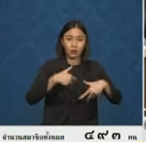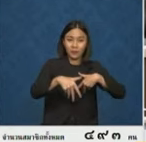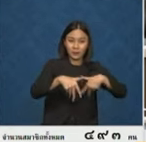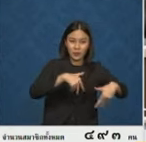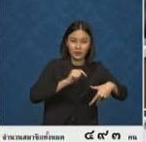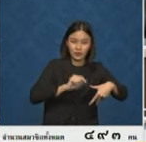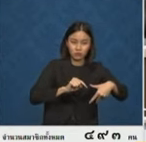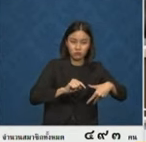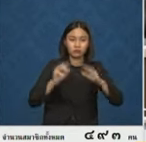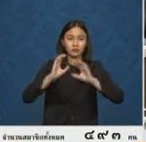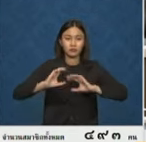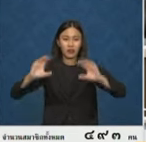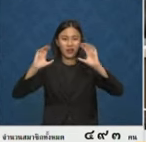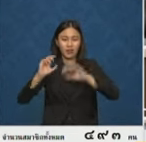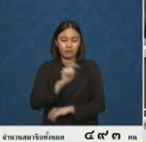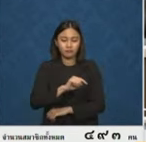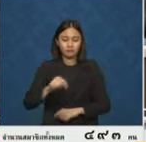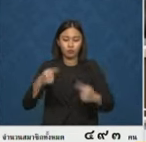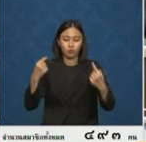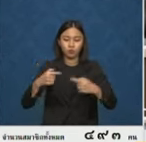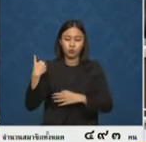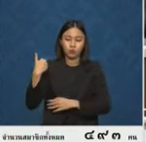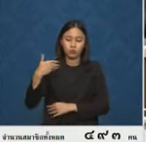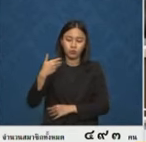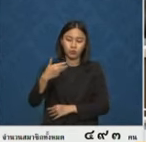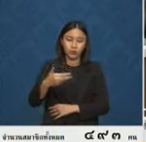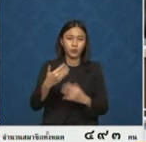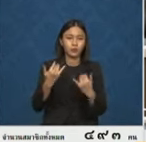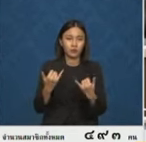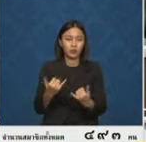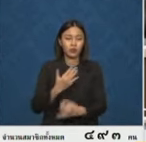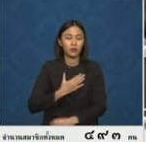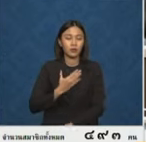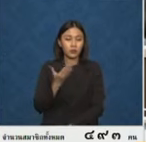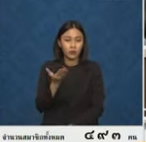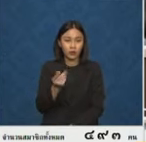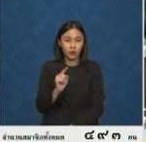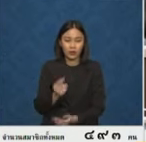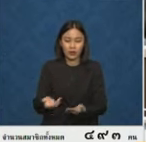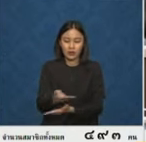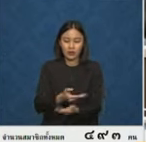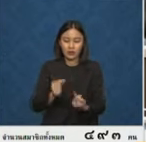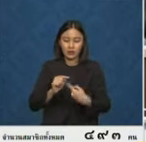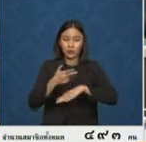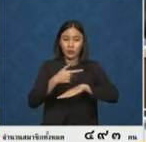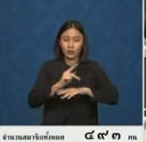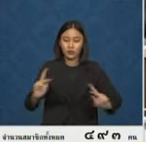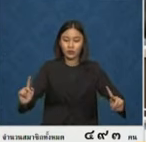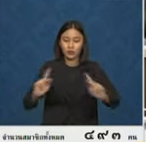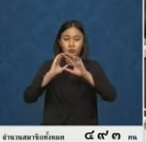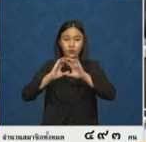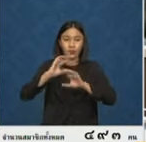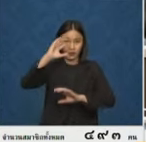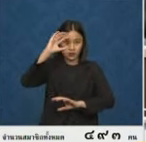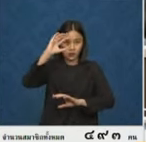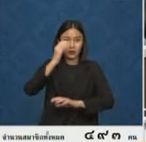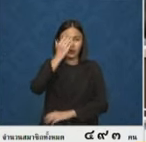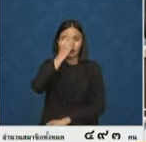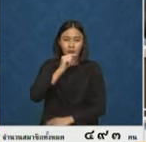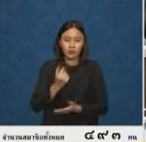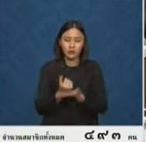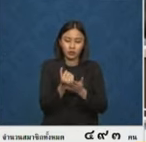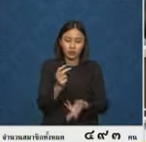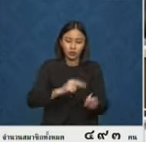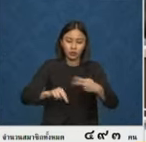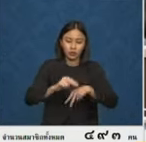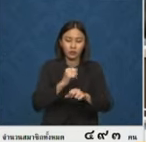ชนกับภาครัฐเรื่อยมาจนถึงปัจจุบันผมจึงขอหารือผ่านท่านประธานไปยังกระทรวงมหาดไทยเพื่อตรวจสอบ